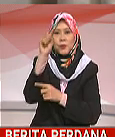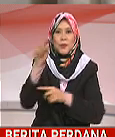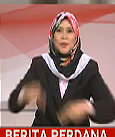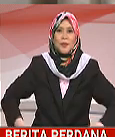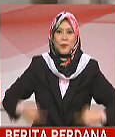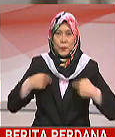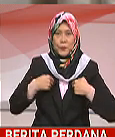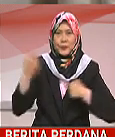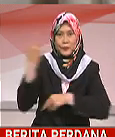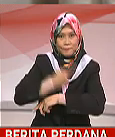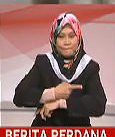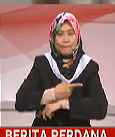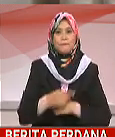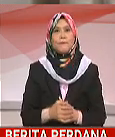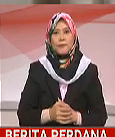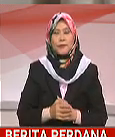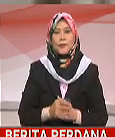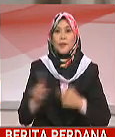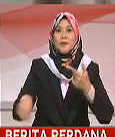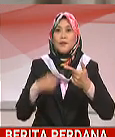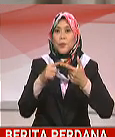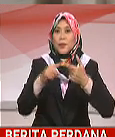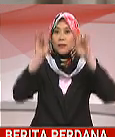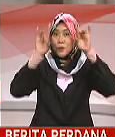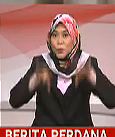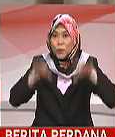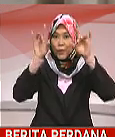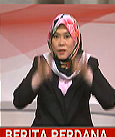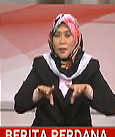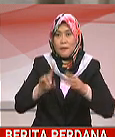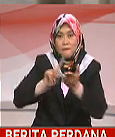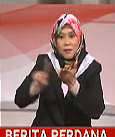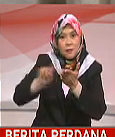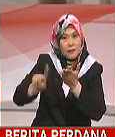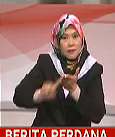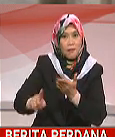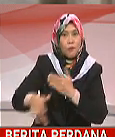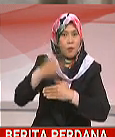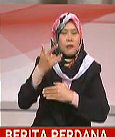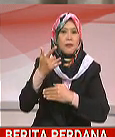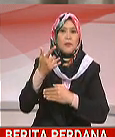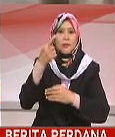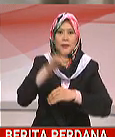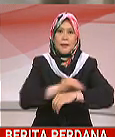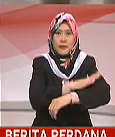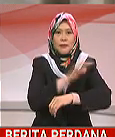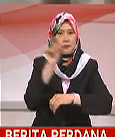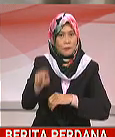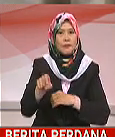seharian. Yang kedua, menjalani ujian saringan kanser yang telah disediakan. Yang